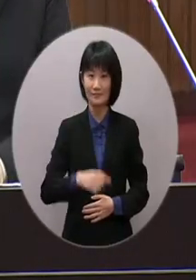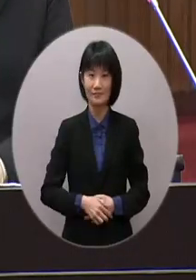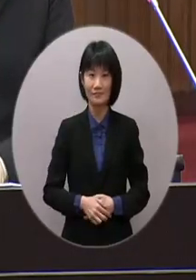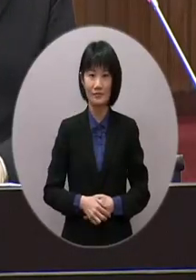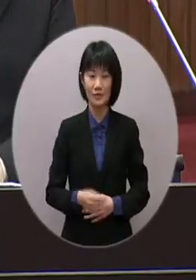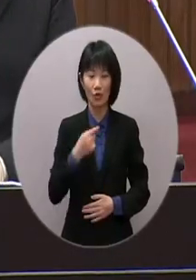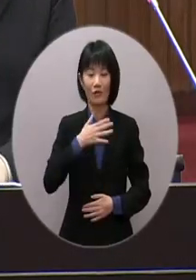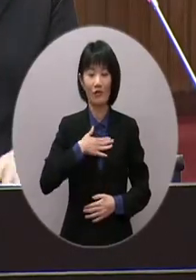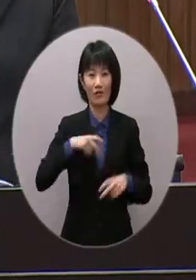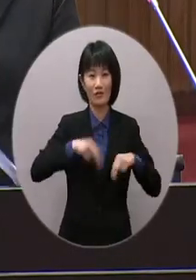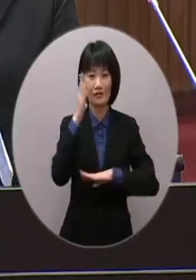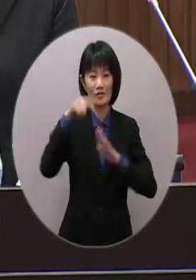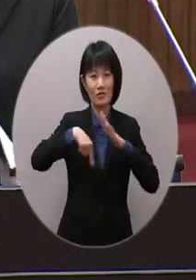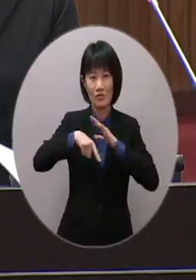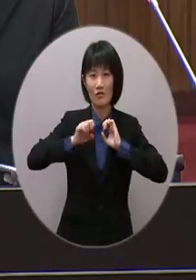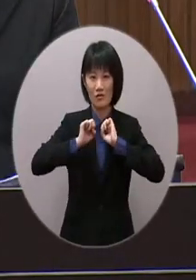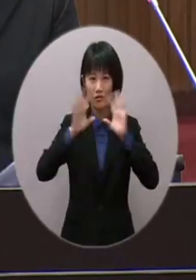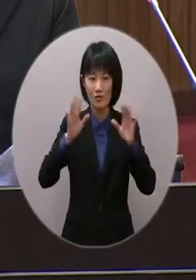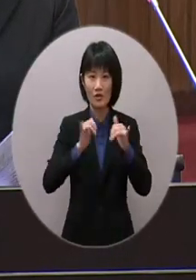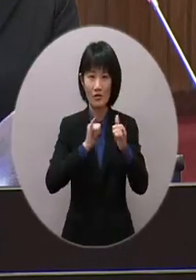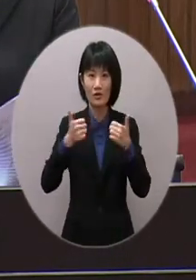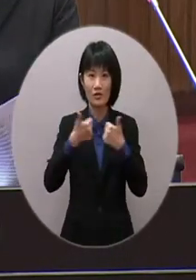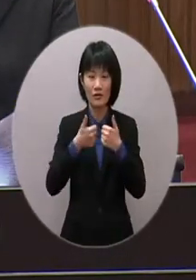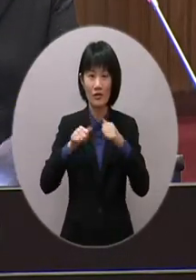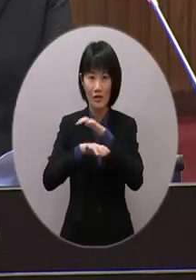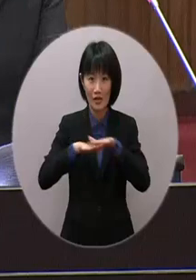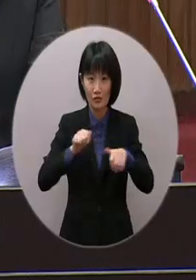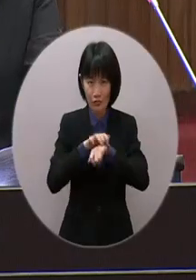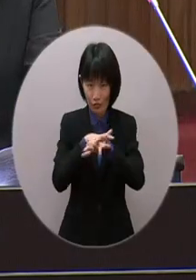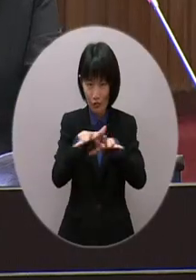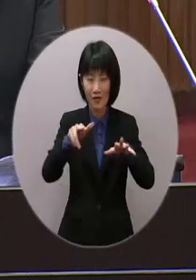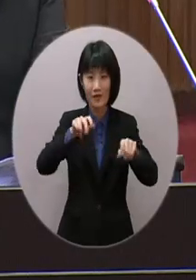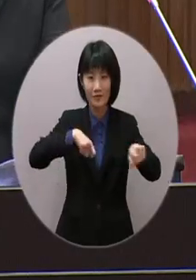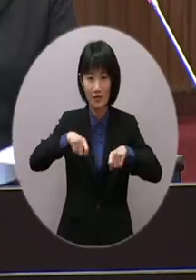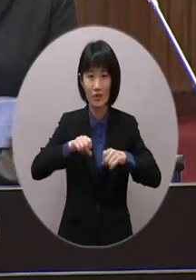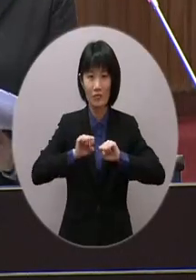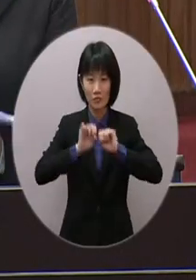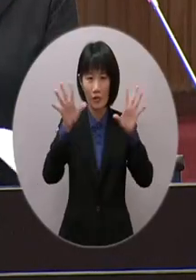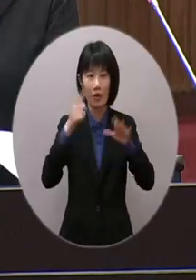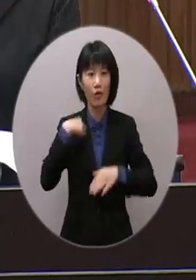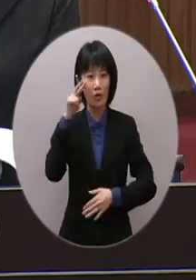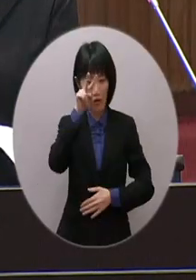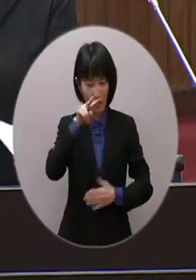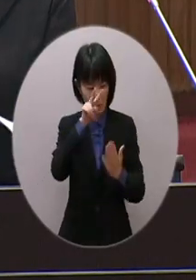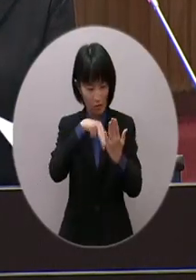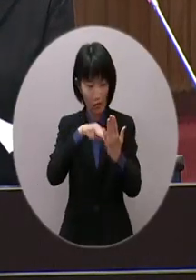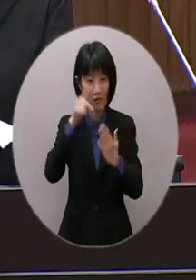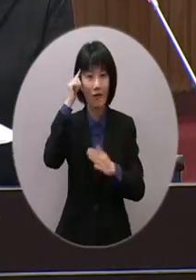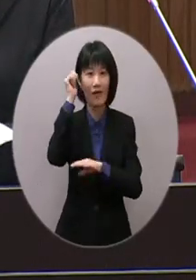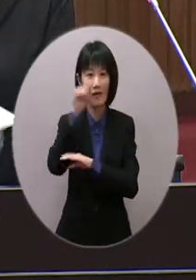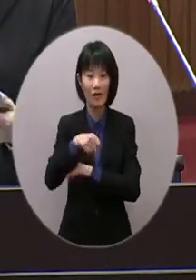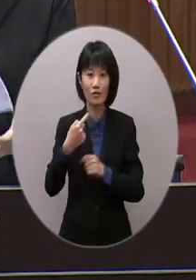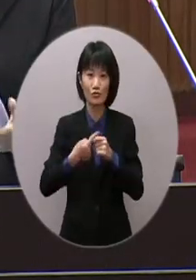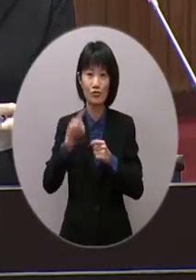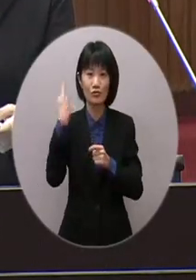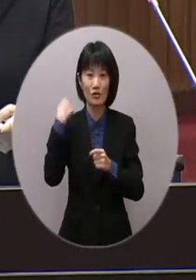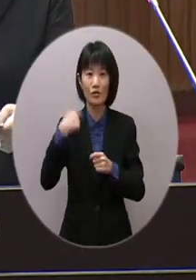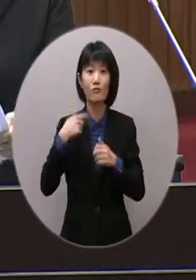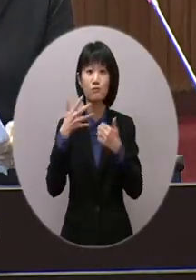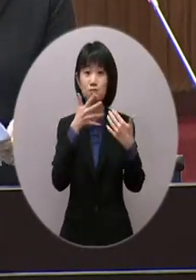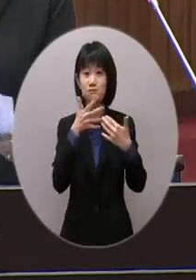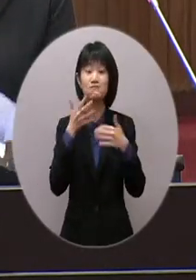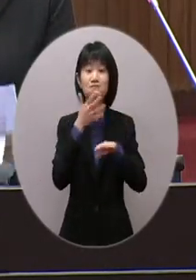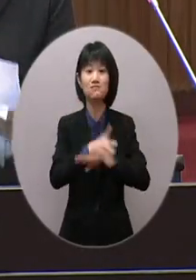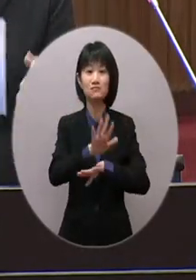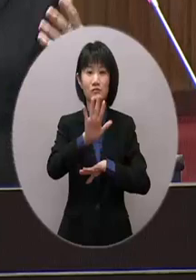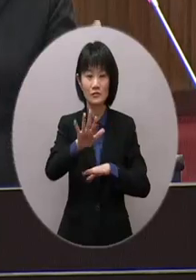们行政院有公布的我们社会安全网的一个计划嘛，那我也非常的肯定，因为我记得我在去年的总质询也就是特别提到